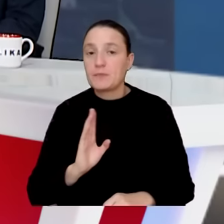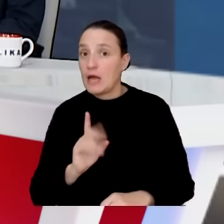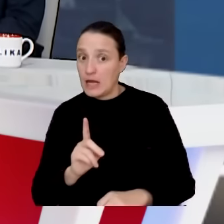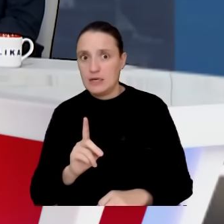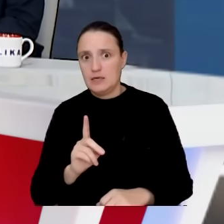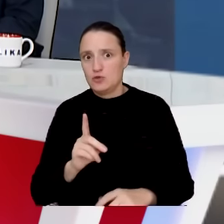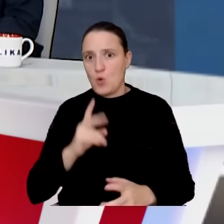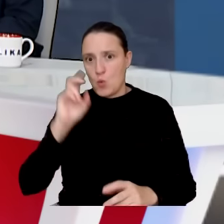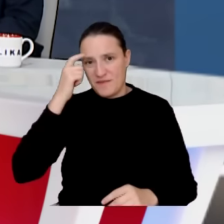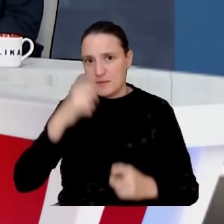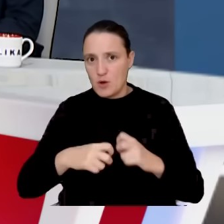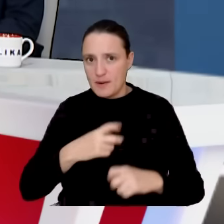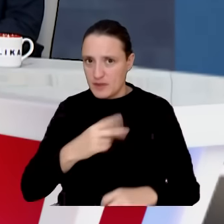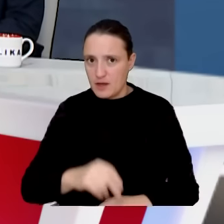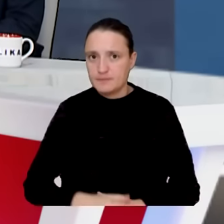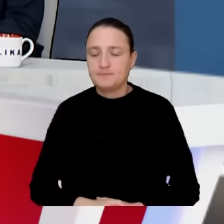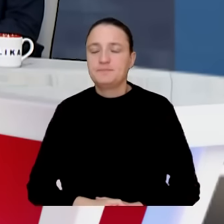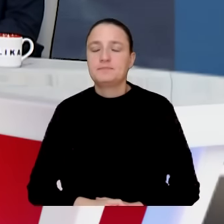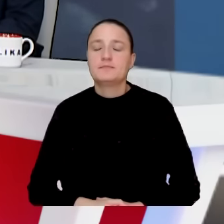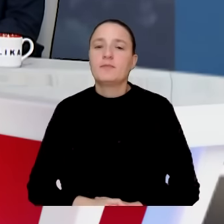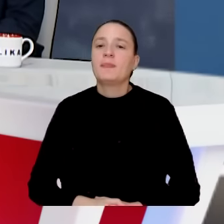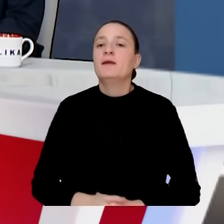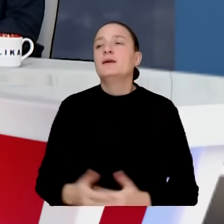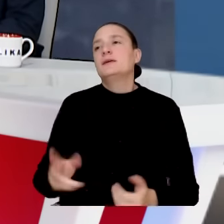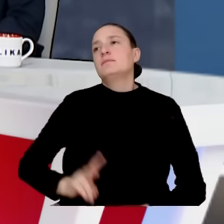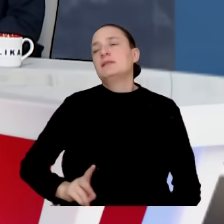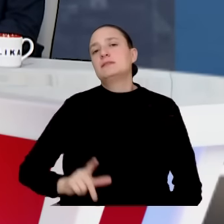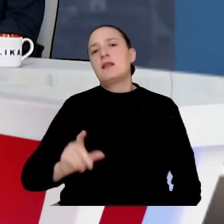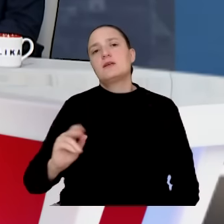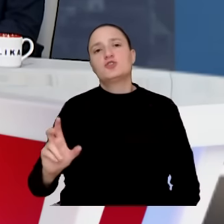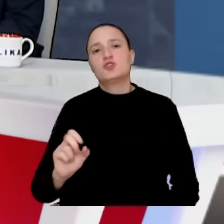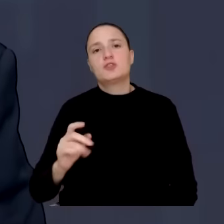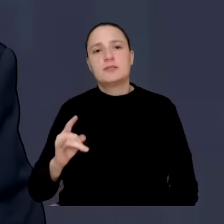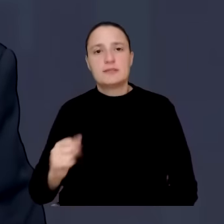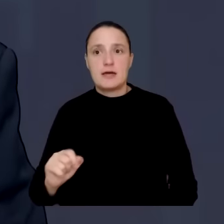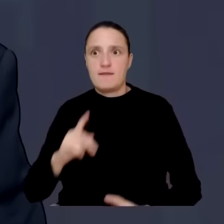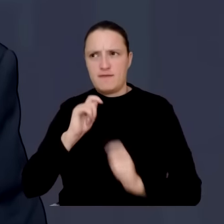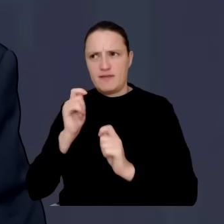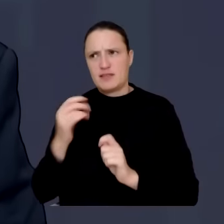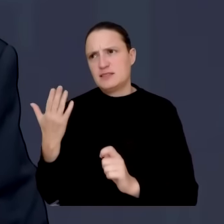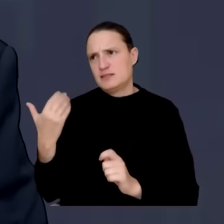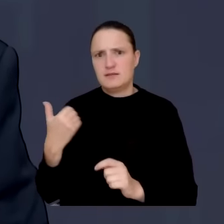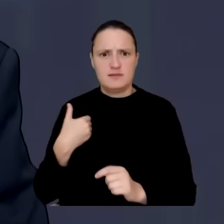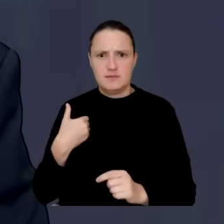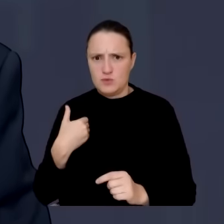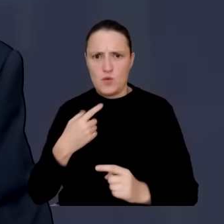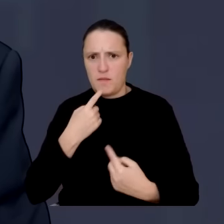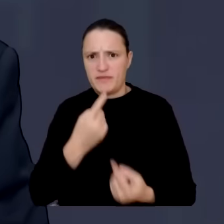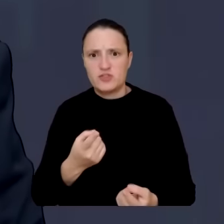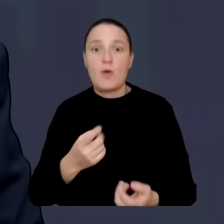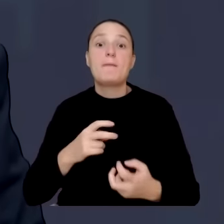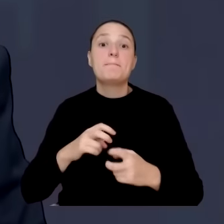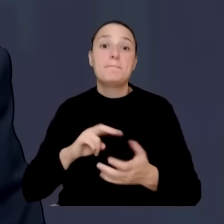klub problemu zaczy pani redaktor no pani leszczyna podczas jednego ze swoich wywiadów ostatnich też powiedziała iż planuje